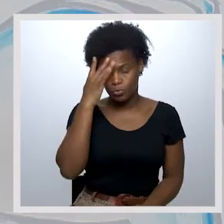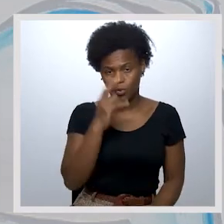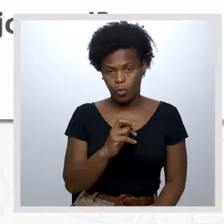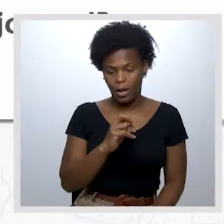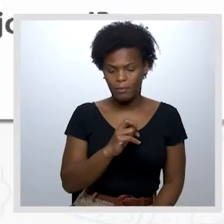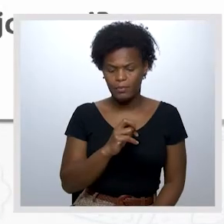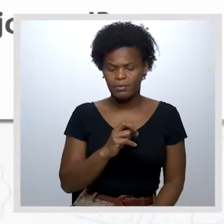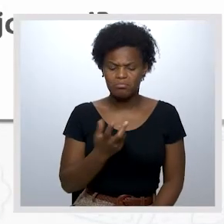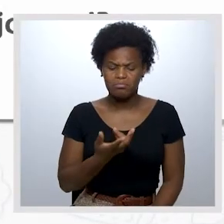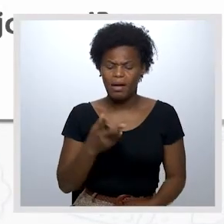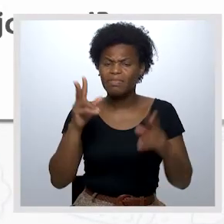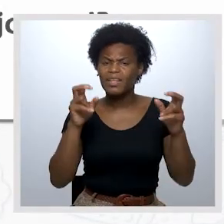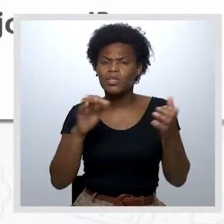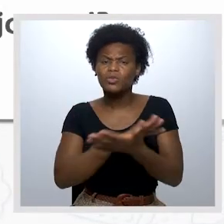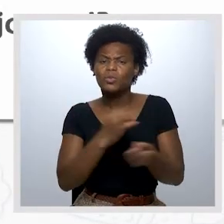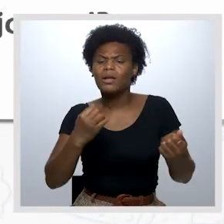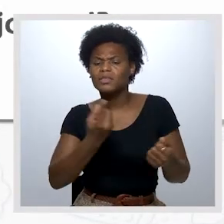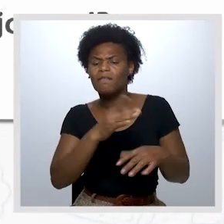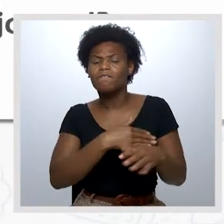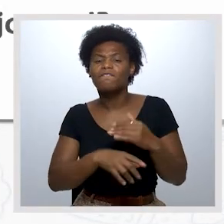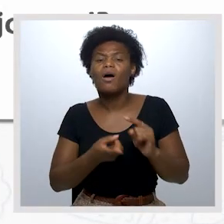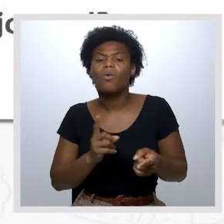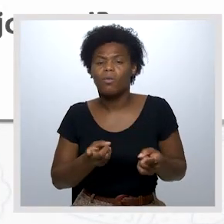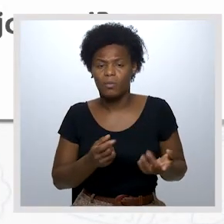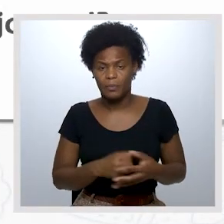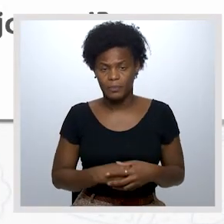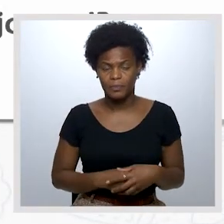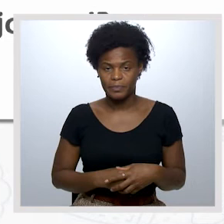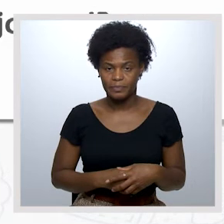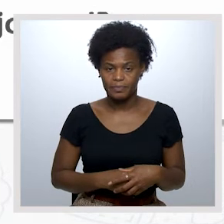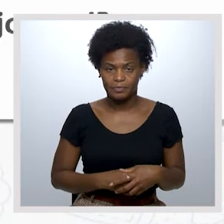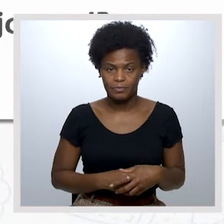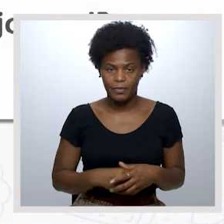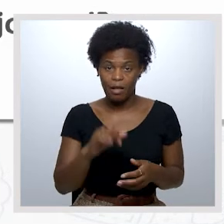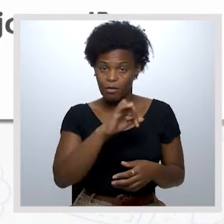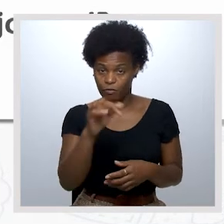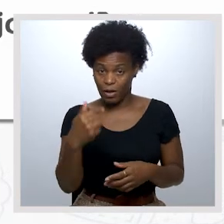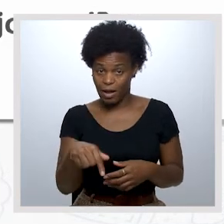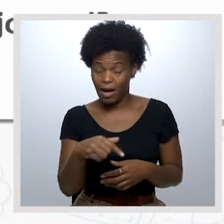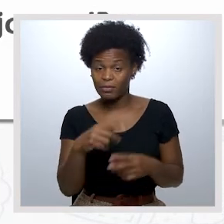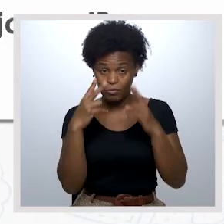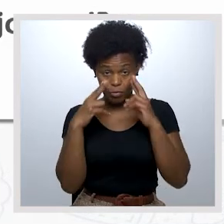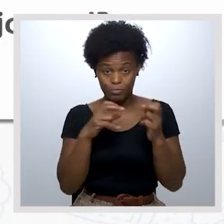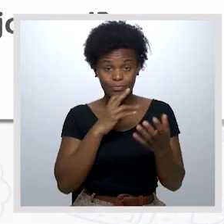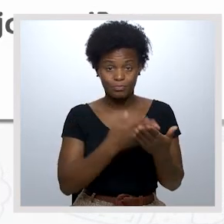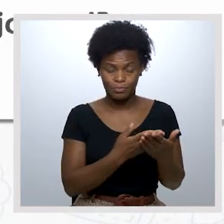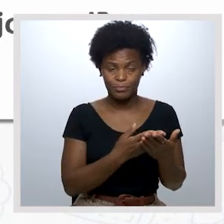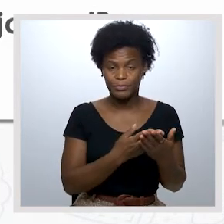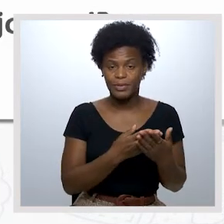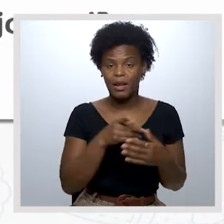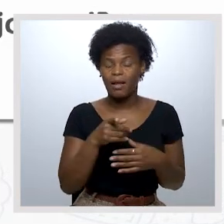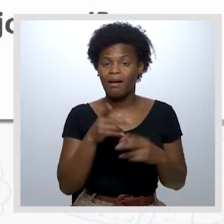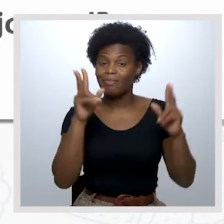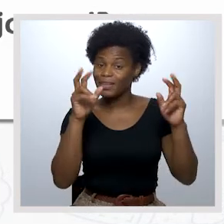Et 3, à quoi sert un titre de journal? Vous avez bien sûr trouvé la